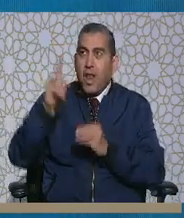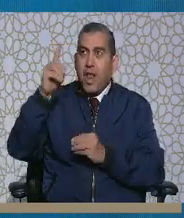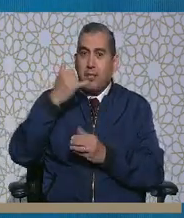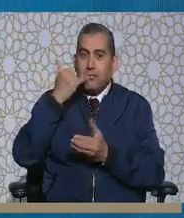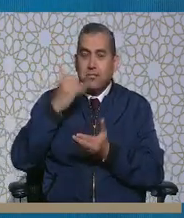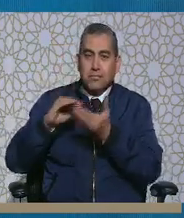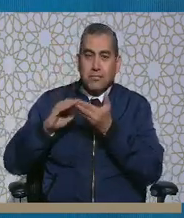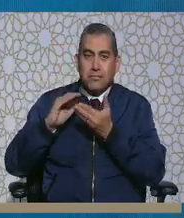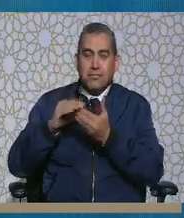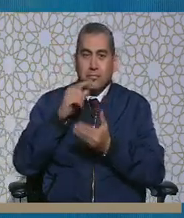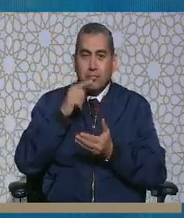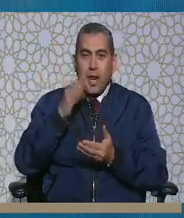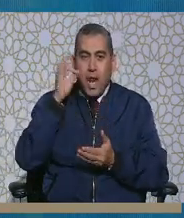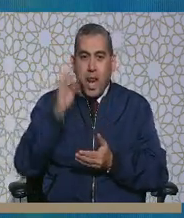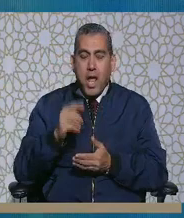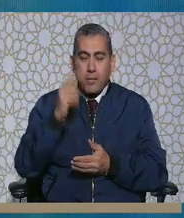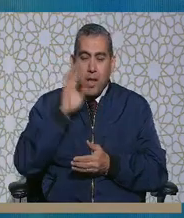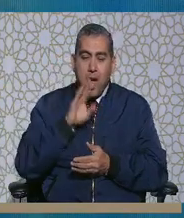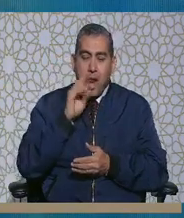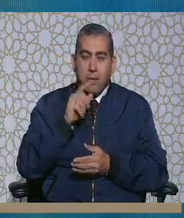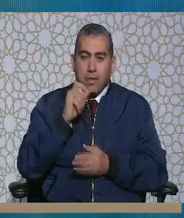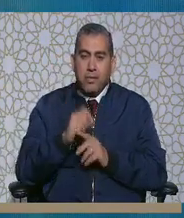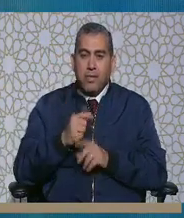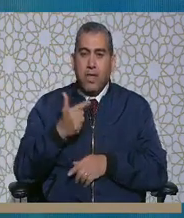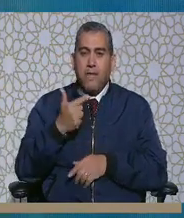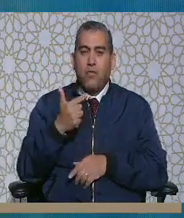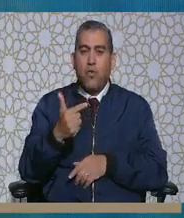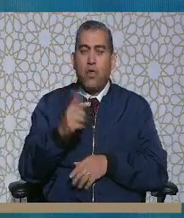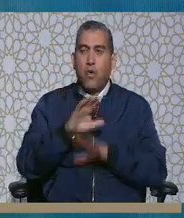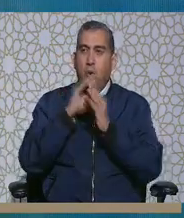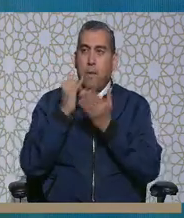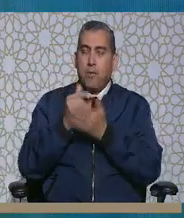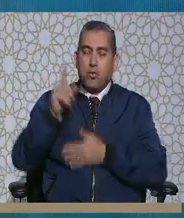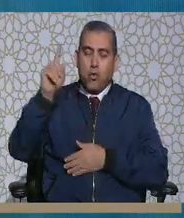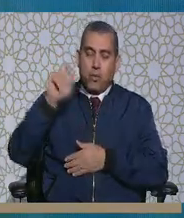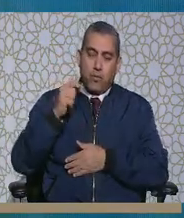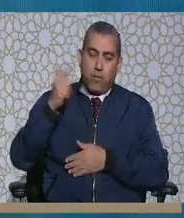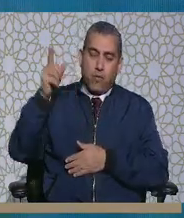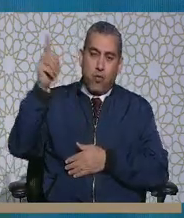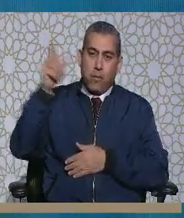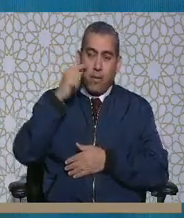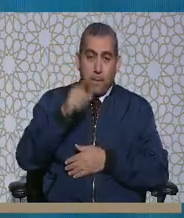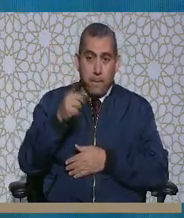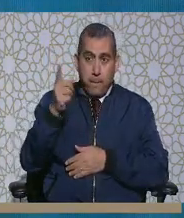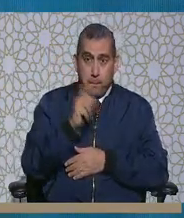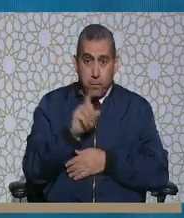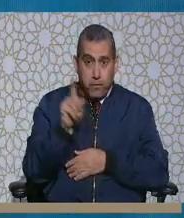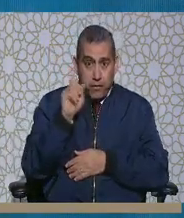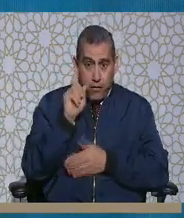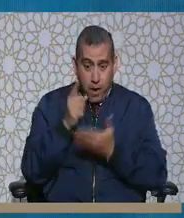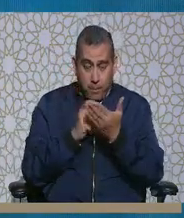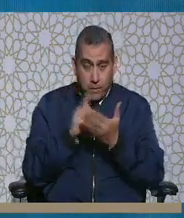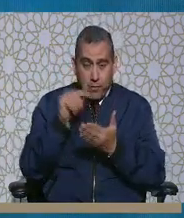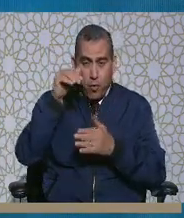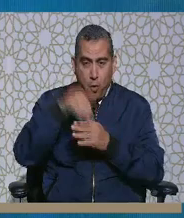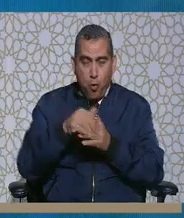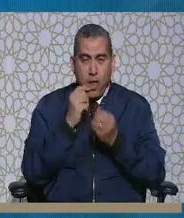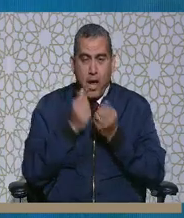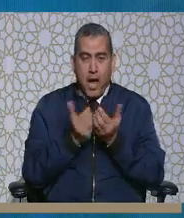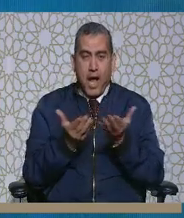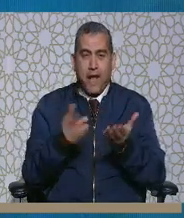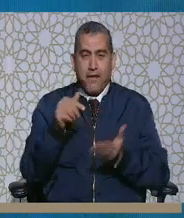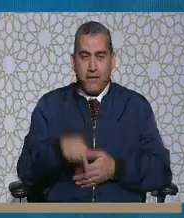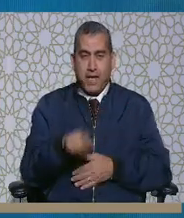تتعلم التفويض اللي ما تفهموش اعرف ان فييه خير وانت